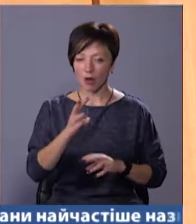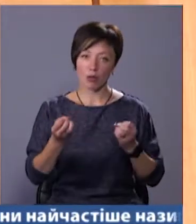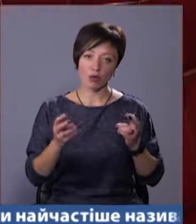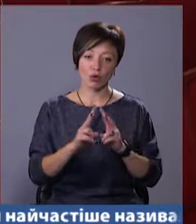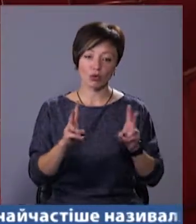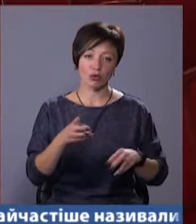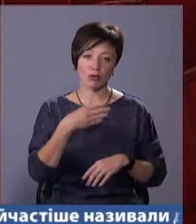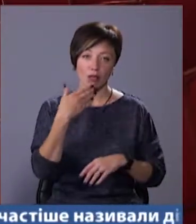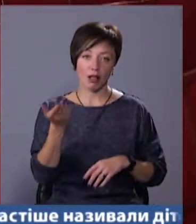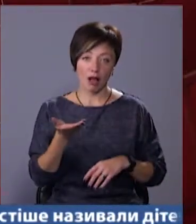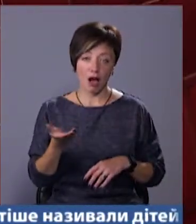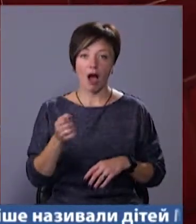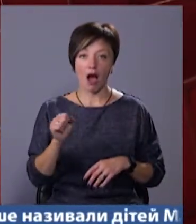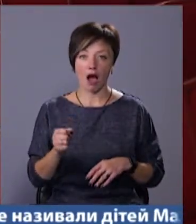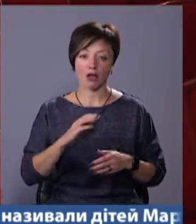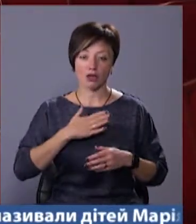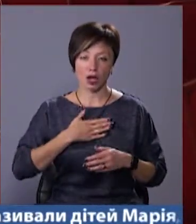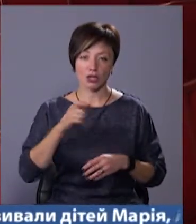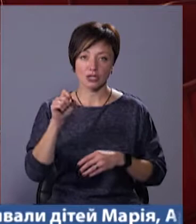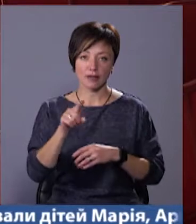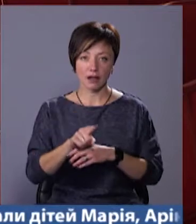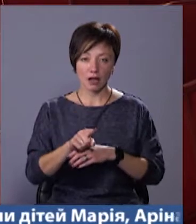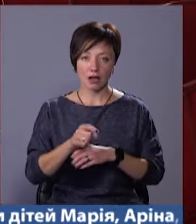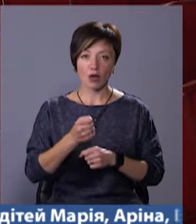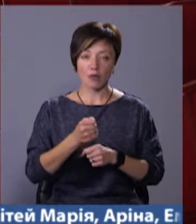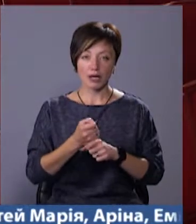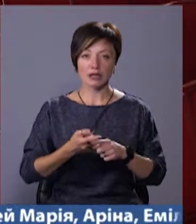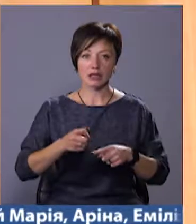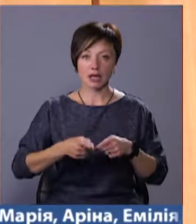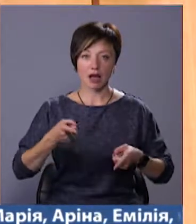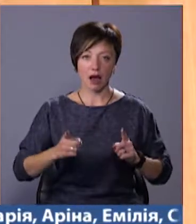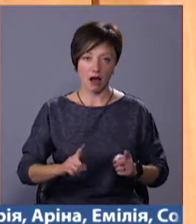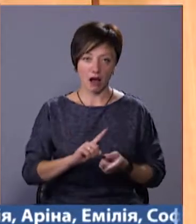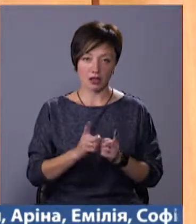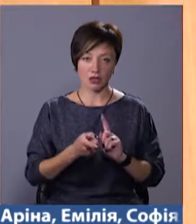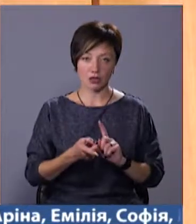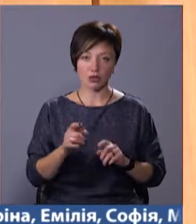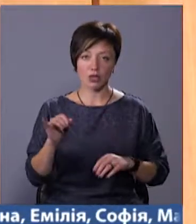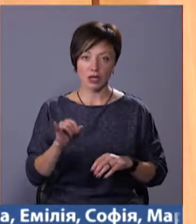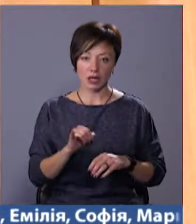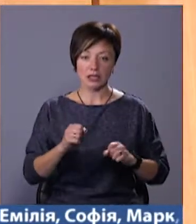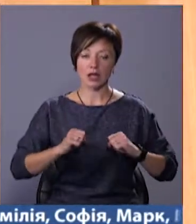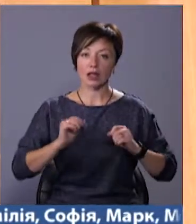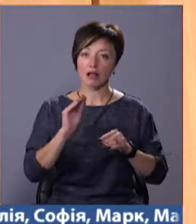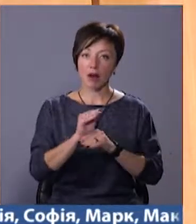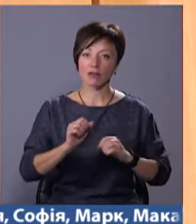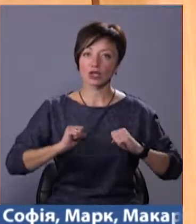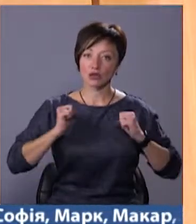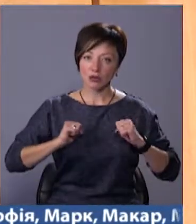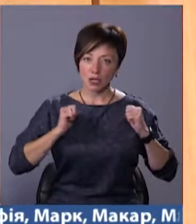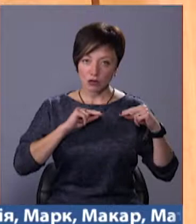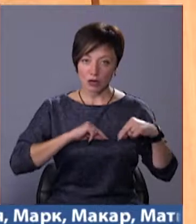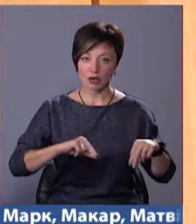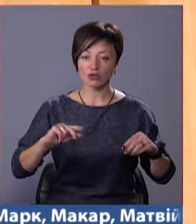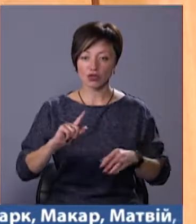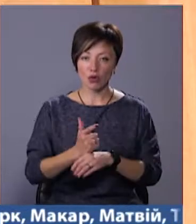говорить, а власне наше завдання робити це реальністю. і надбавку за сумлінну працю. Ми в чергове, в